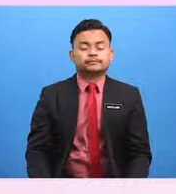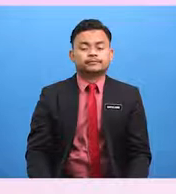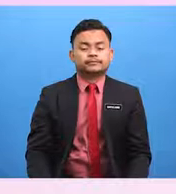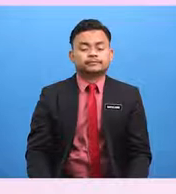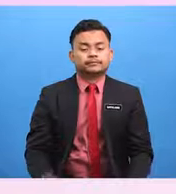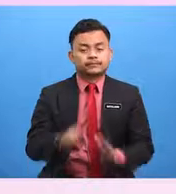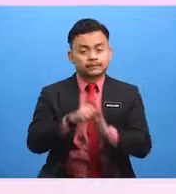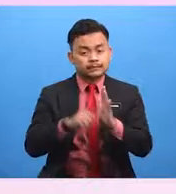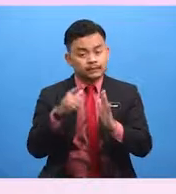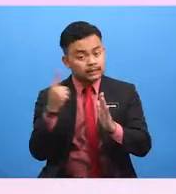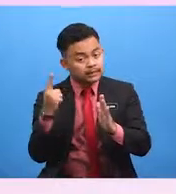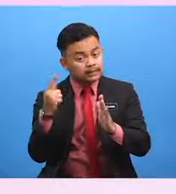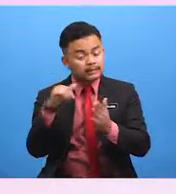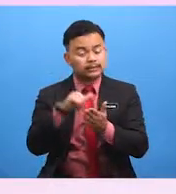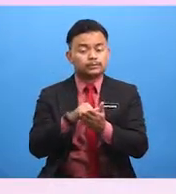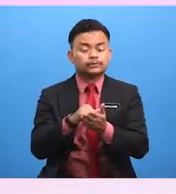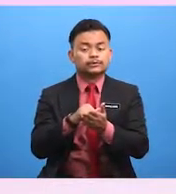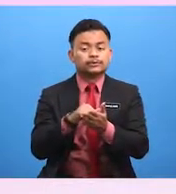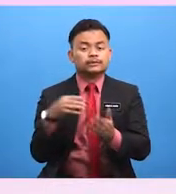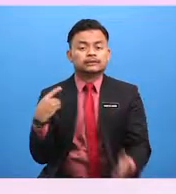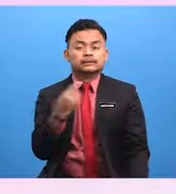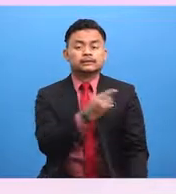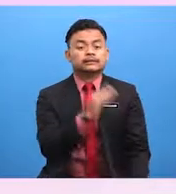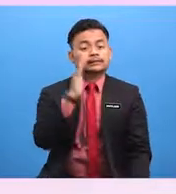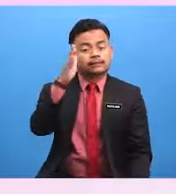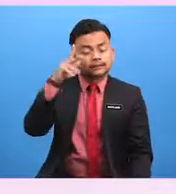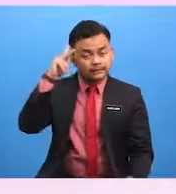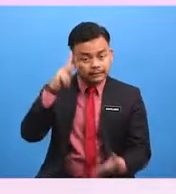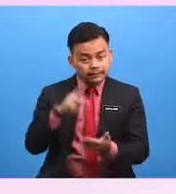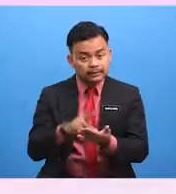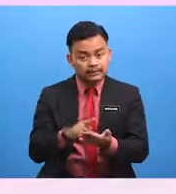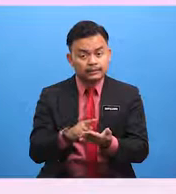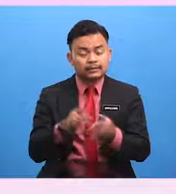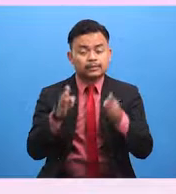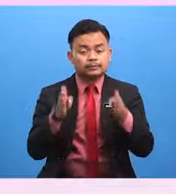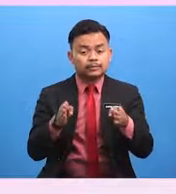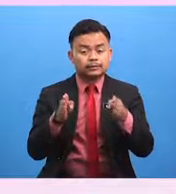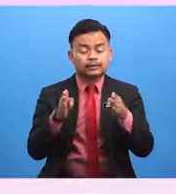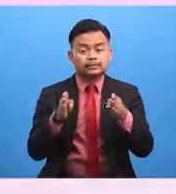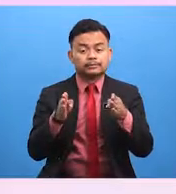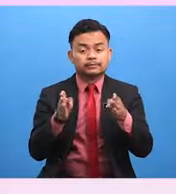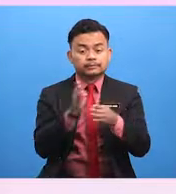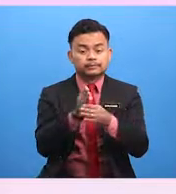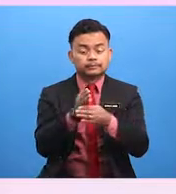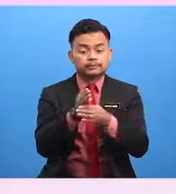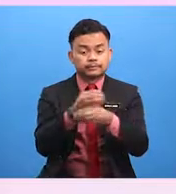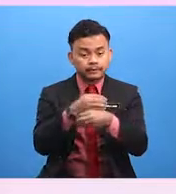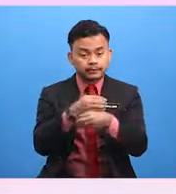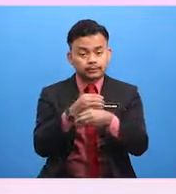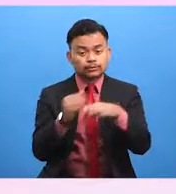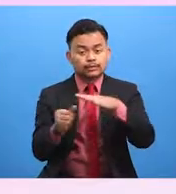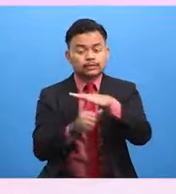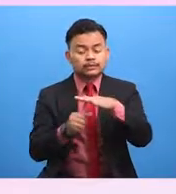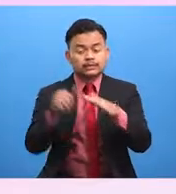Selain daripada itu, kita juga akan mengenal pasti bongkah bentuk asas yang